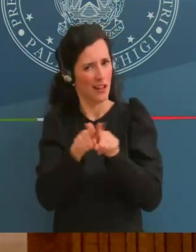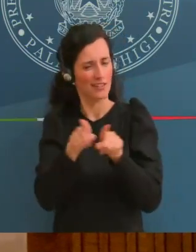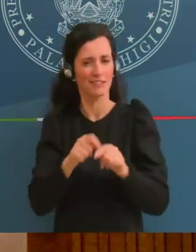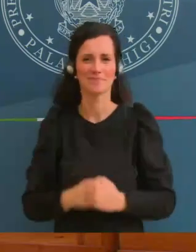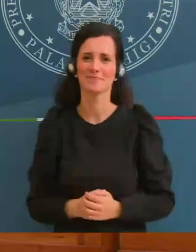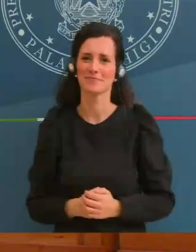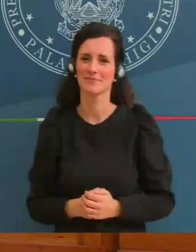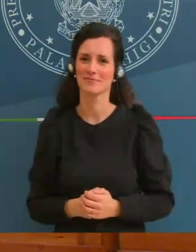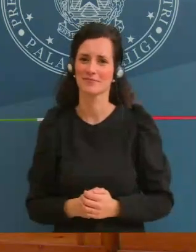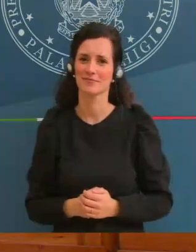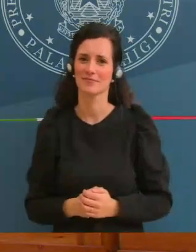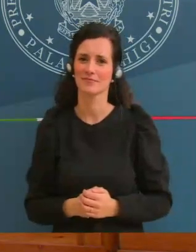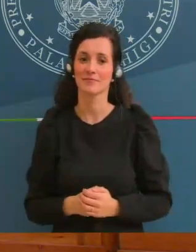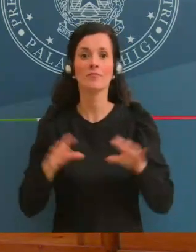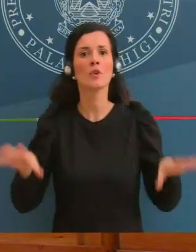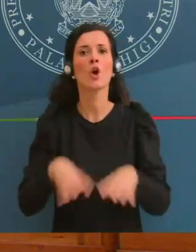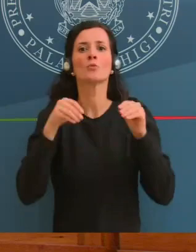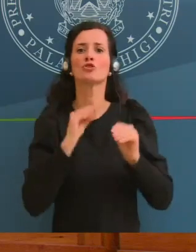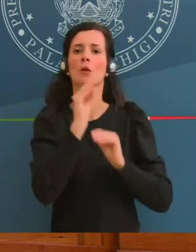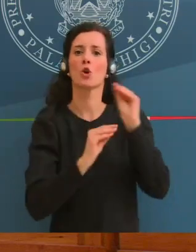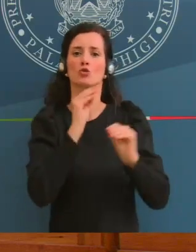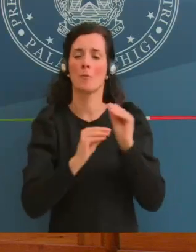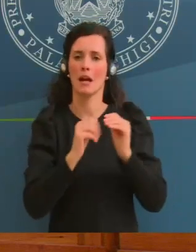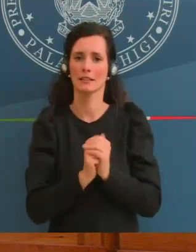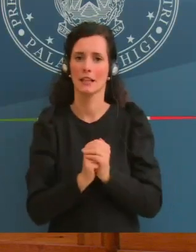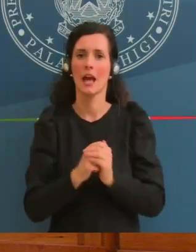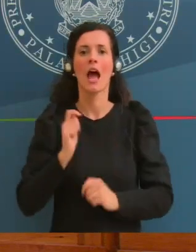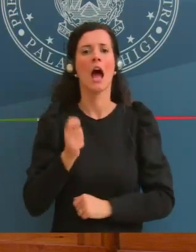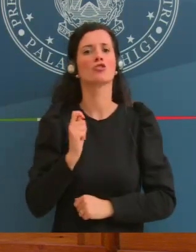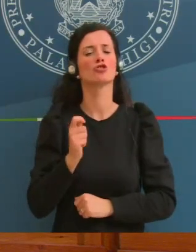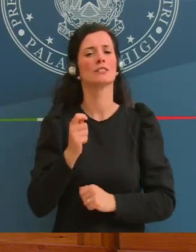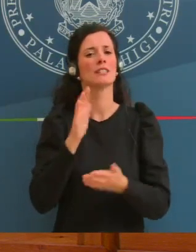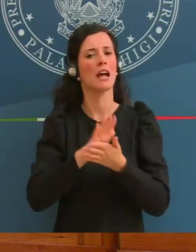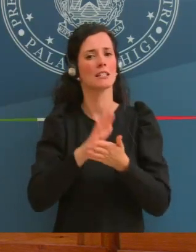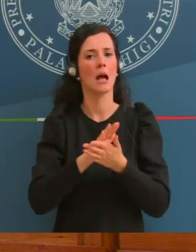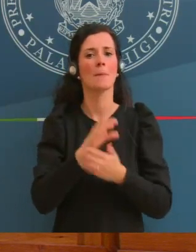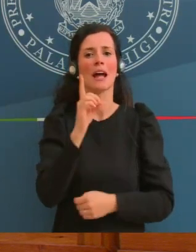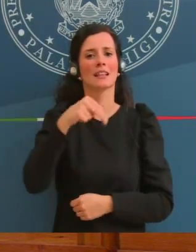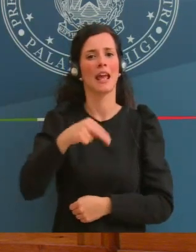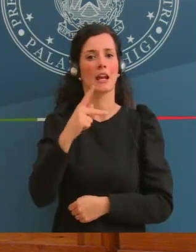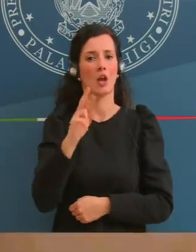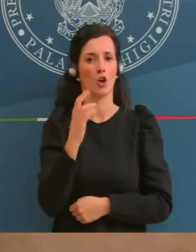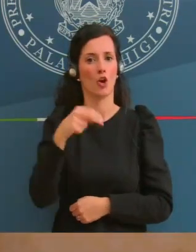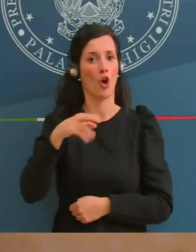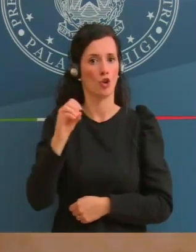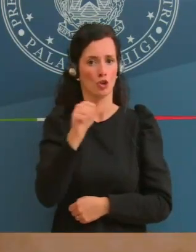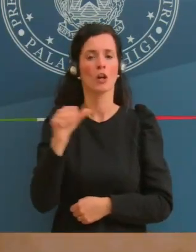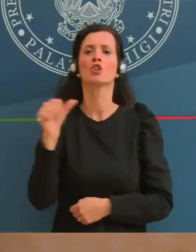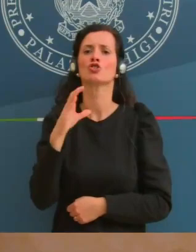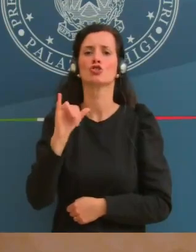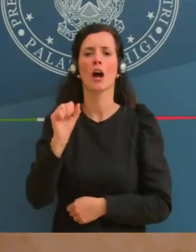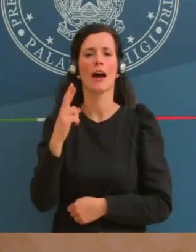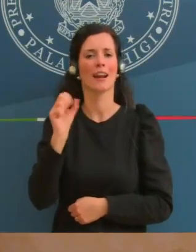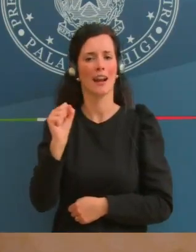prego buonasera presidente lei puntava a un ritorno alla didattica in presenza